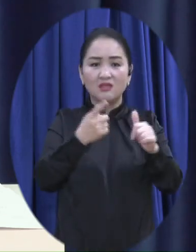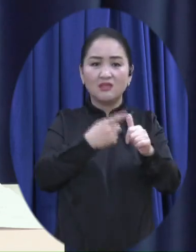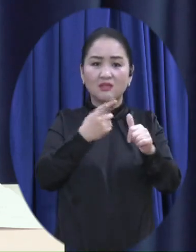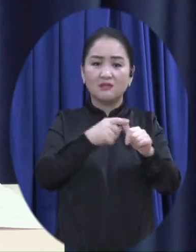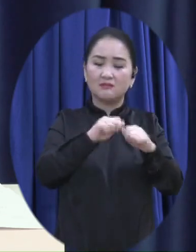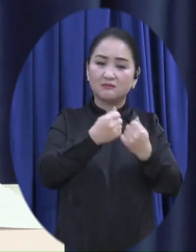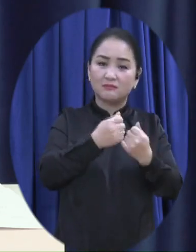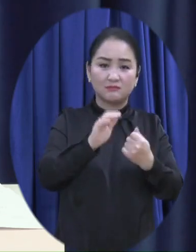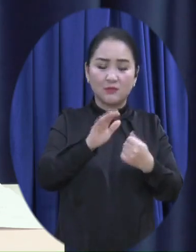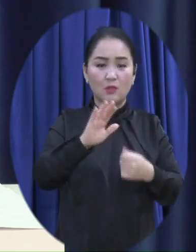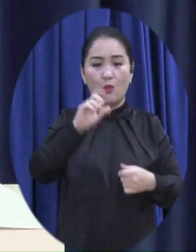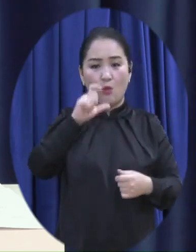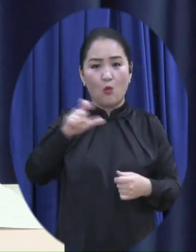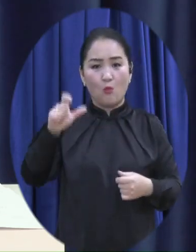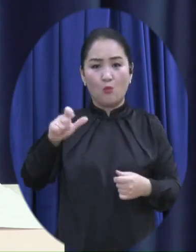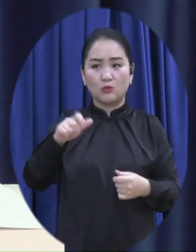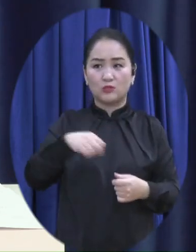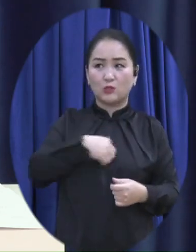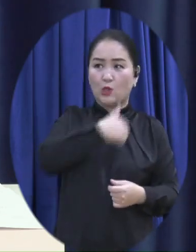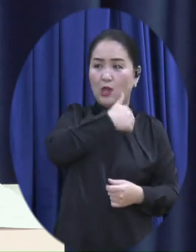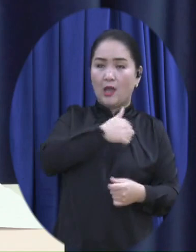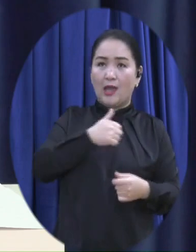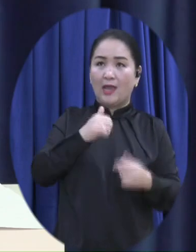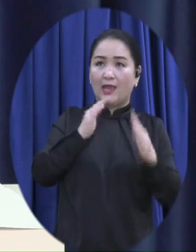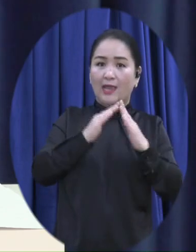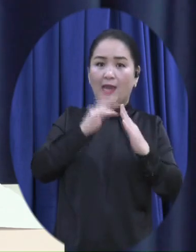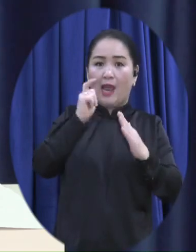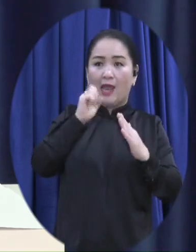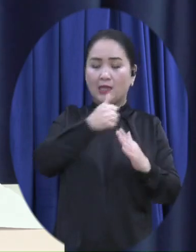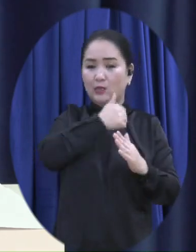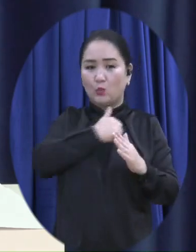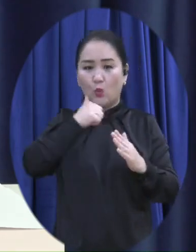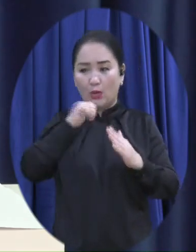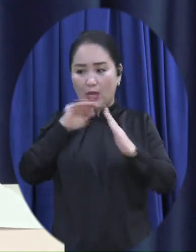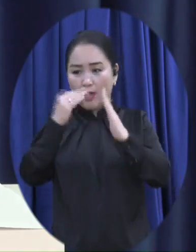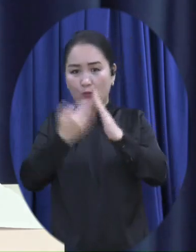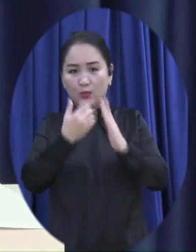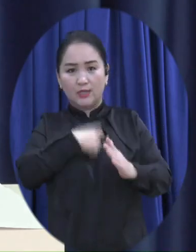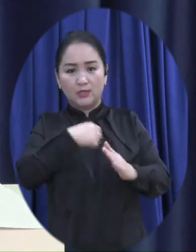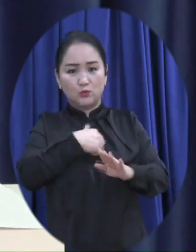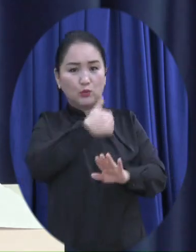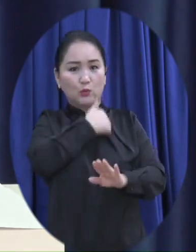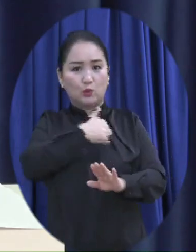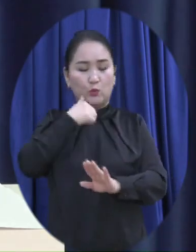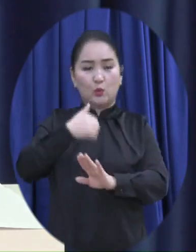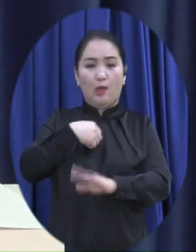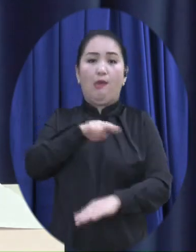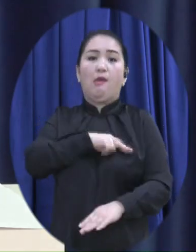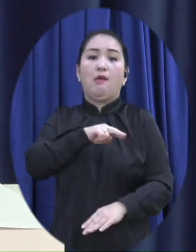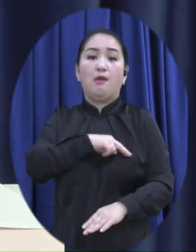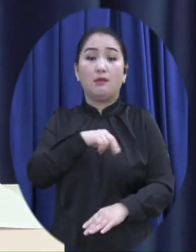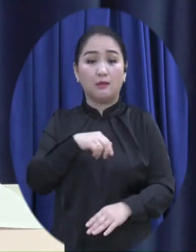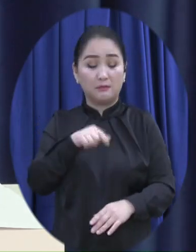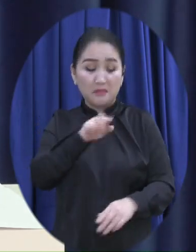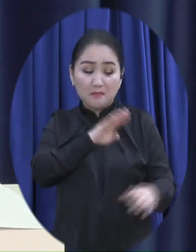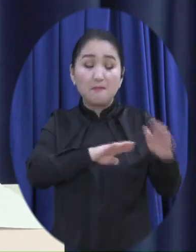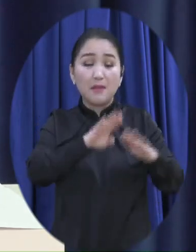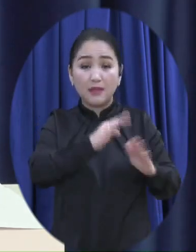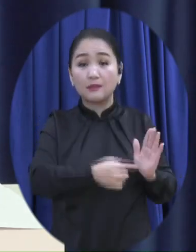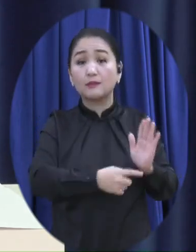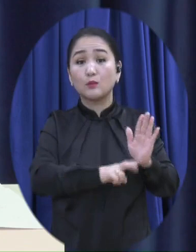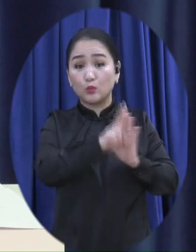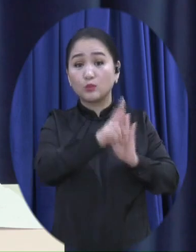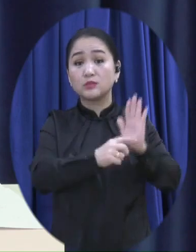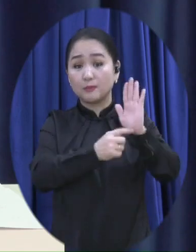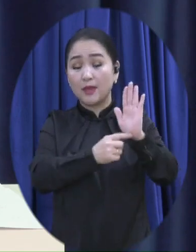хүмүүс бол хаяг байршлаа одоо нуух, үр хөөхтэй нуух, өвчин ихсэн хугацаагаар нуух зэрэг ийм одоо байдалд бол орж